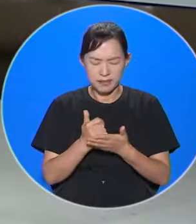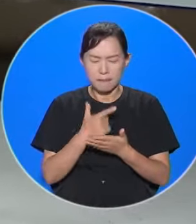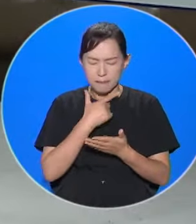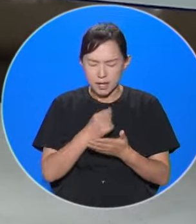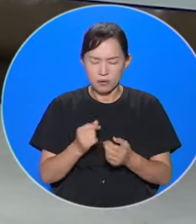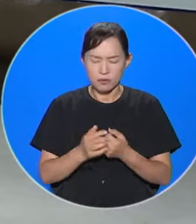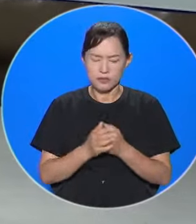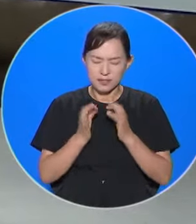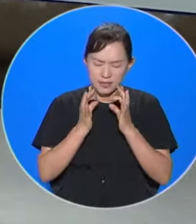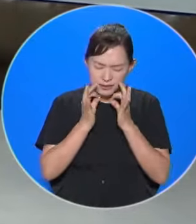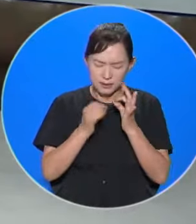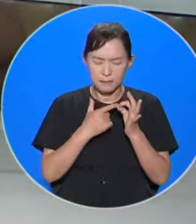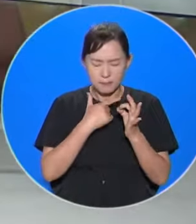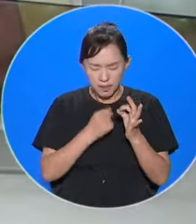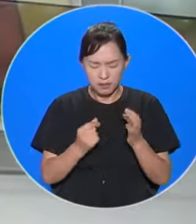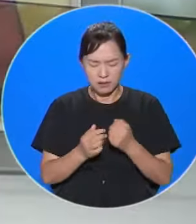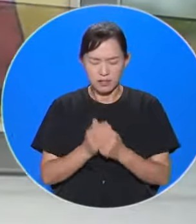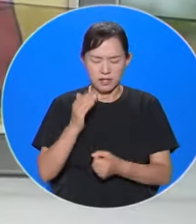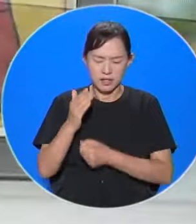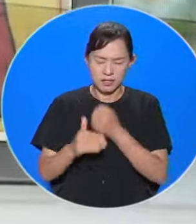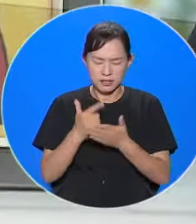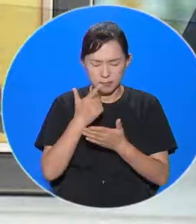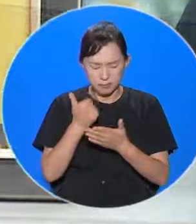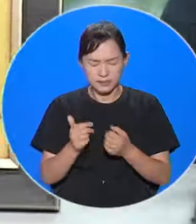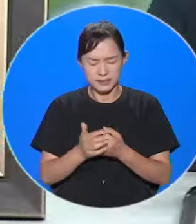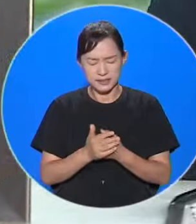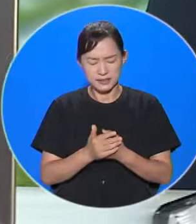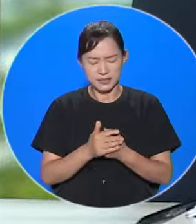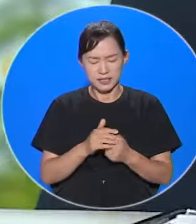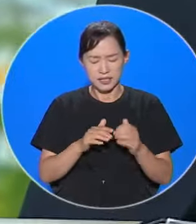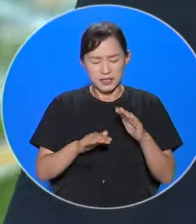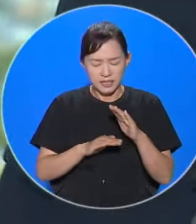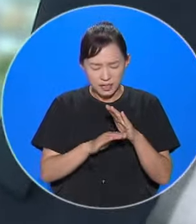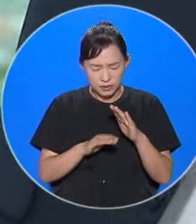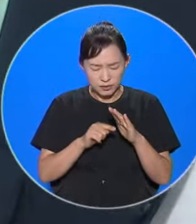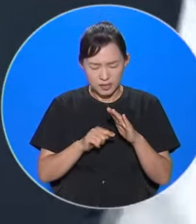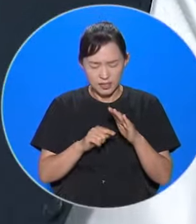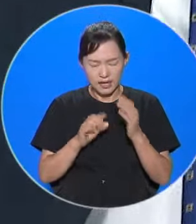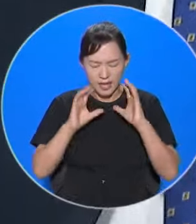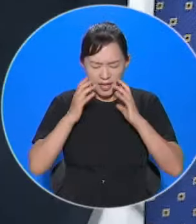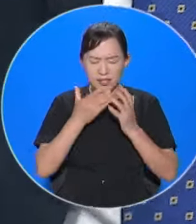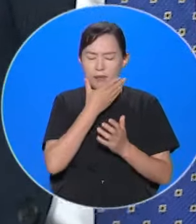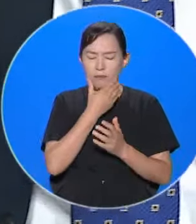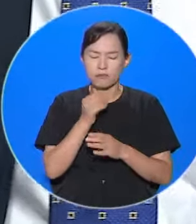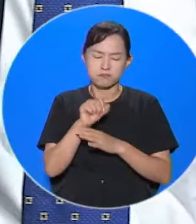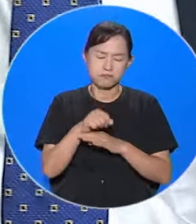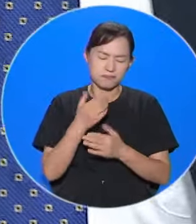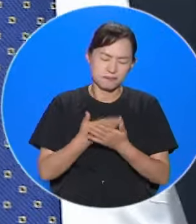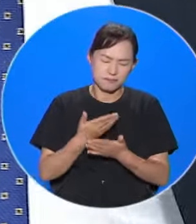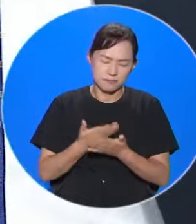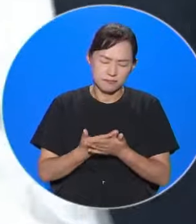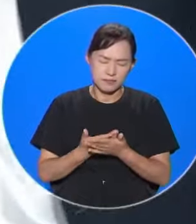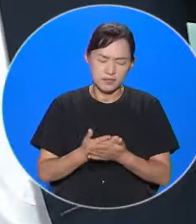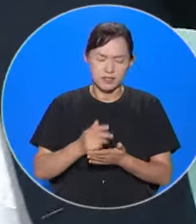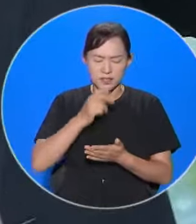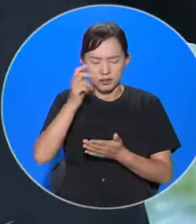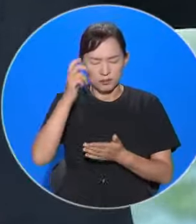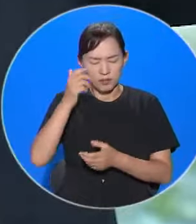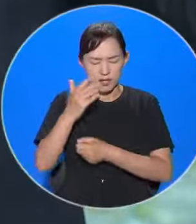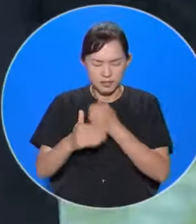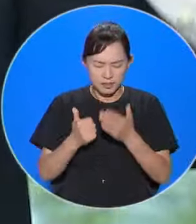가운데 간절하게 원하오니 하나님 아버지 가정 가운데 자녀의 복을 허락하여 주시옵소서. 아멘. 성령